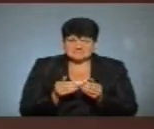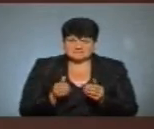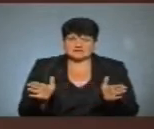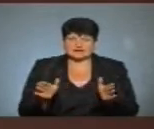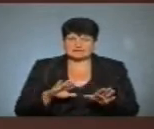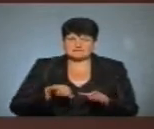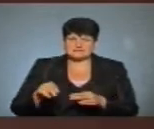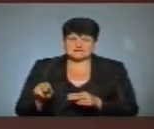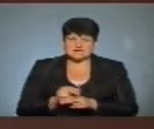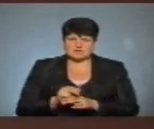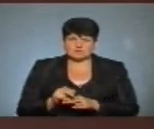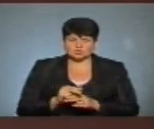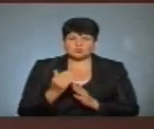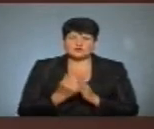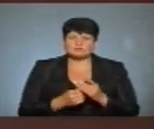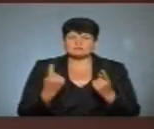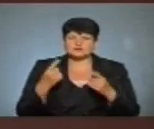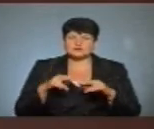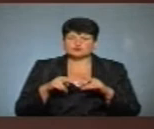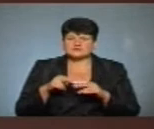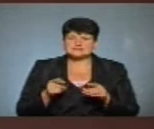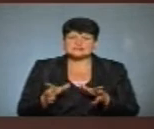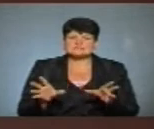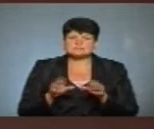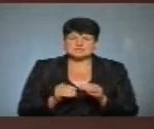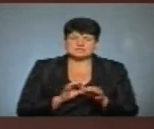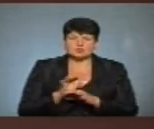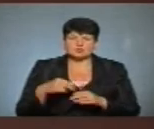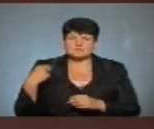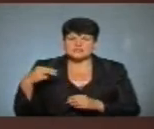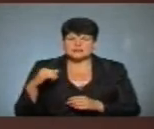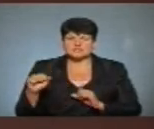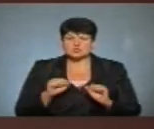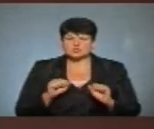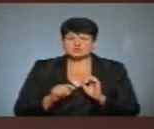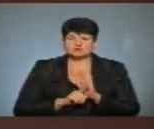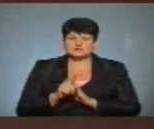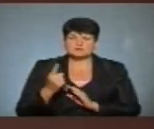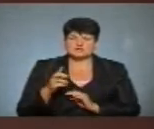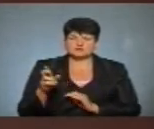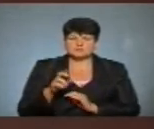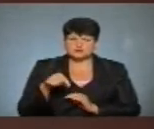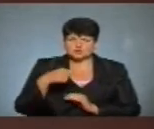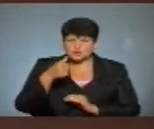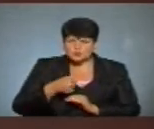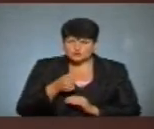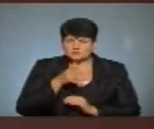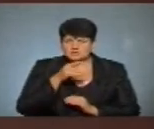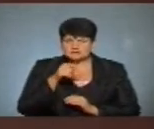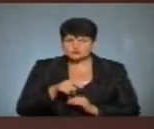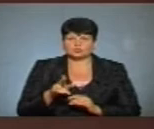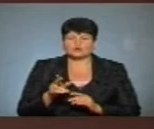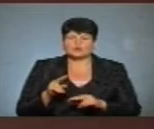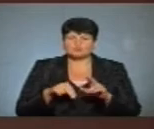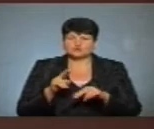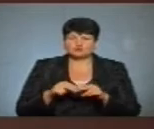ремонту. Програма «Велике будівництво» – це спільний проєкт президента та уряду, який стартував 1 березня цього року. Під час нього будують та